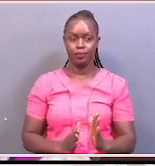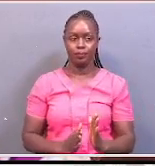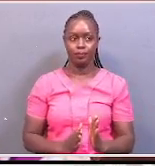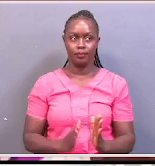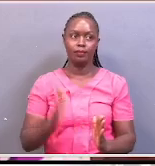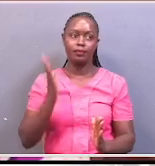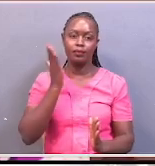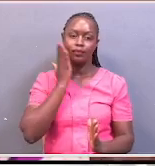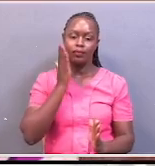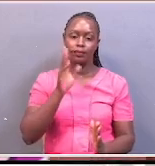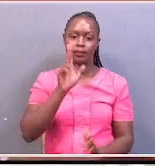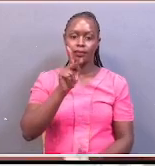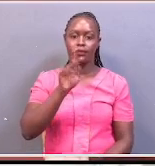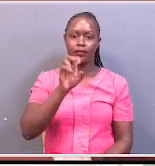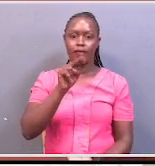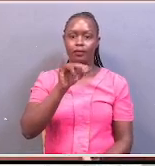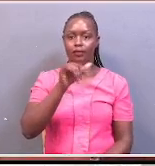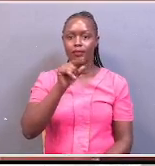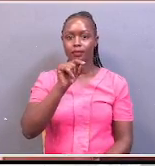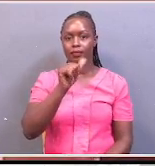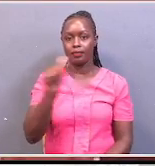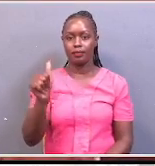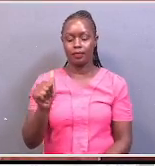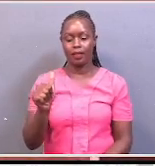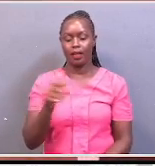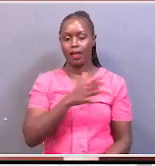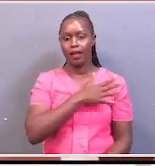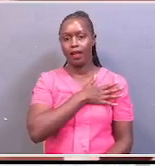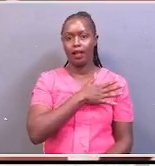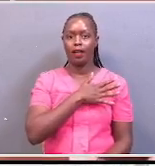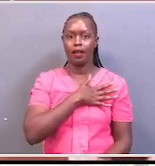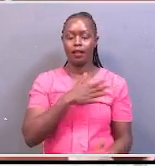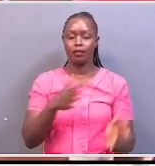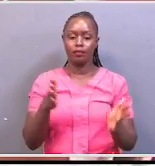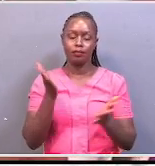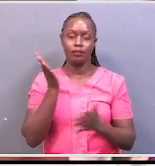Mama Margaret Kenyatta, mama wetu wa taifa,